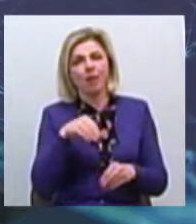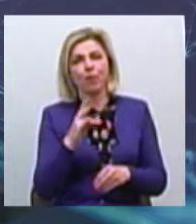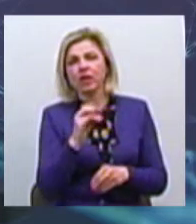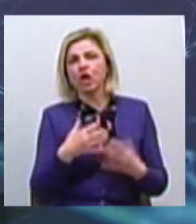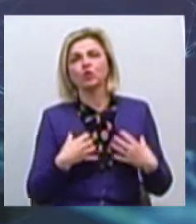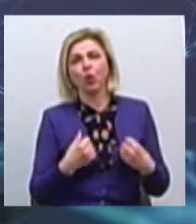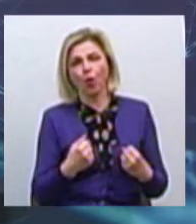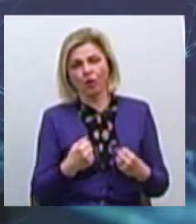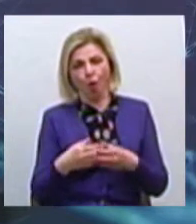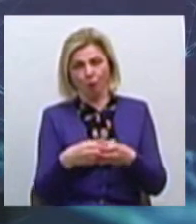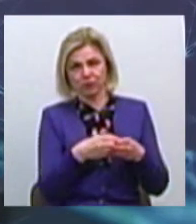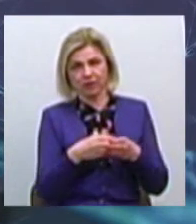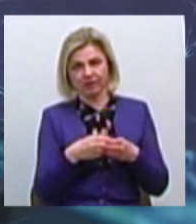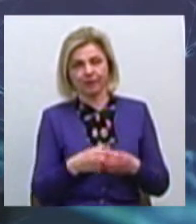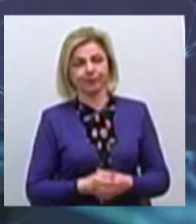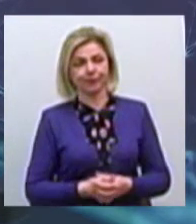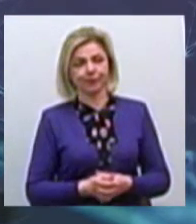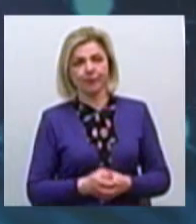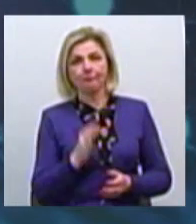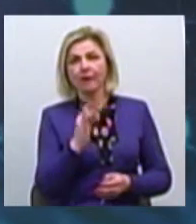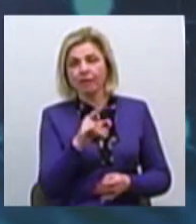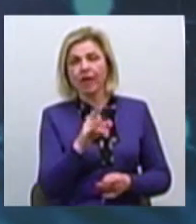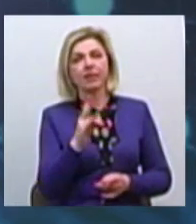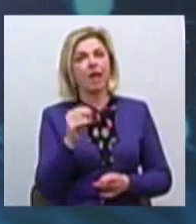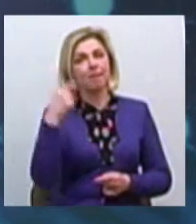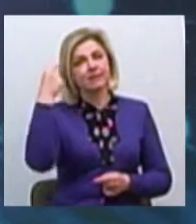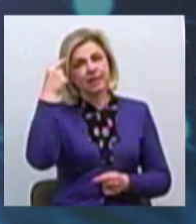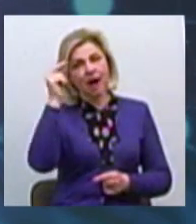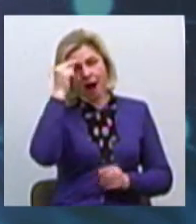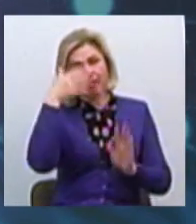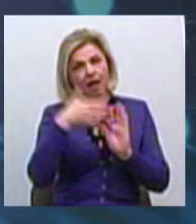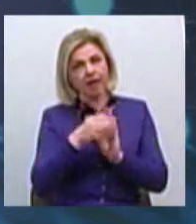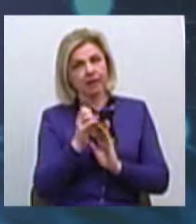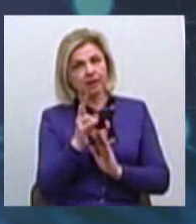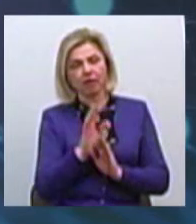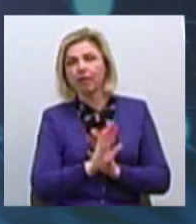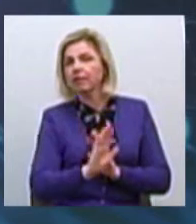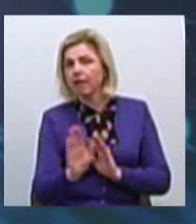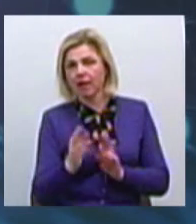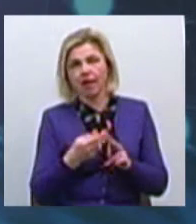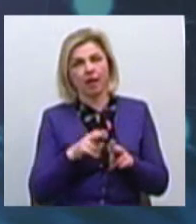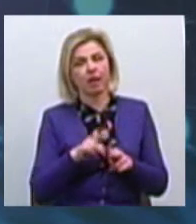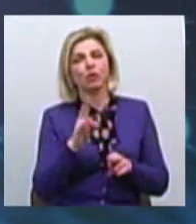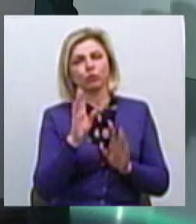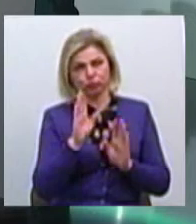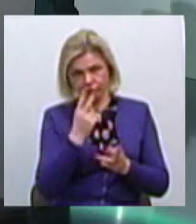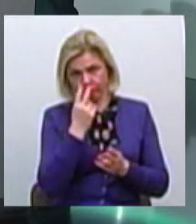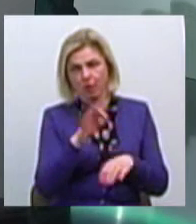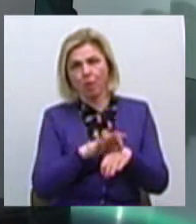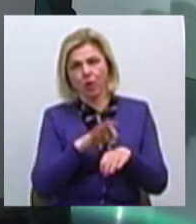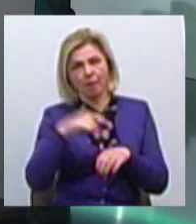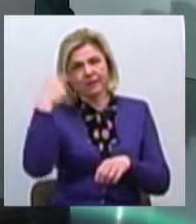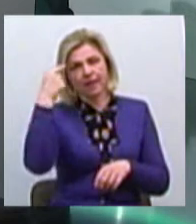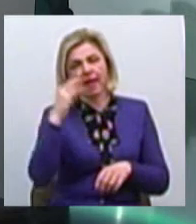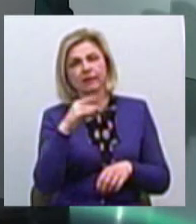общества. Все-таки... То точно вы перебрали, не психоаналитика, все-таки это психиатрия. Нет, это уже не психоаналитика, это уже психиатрия.